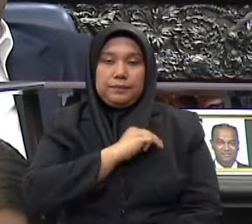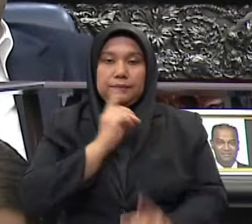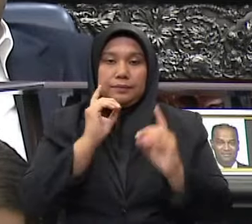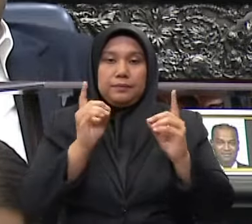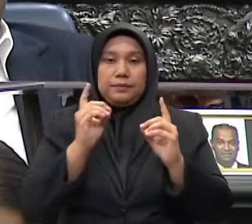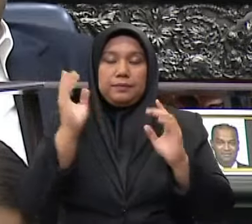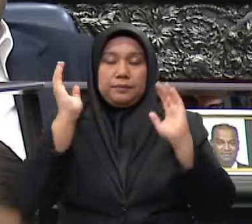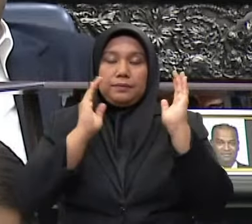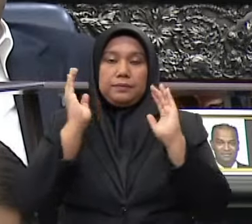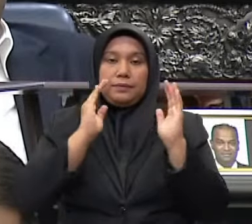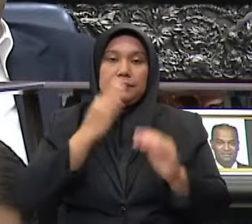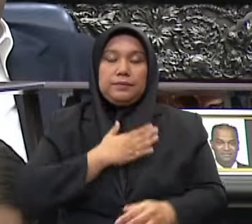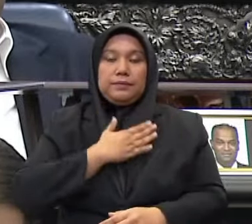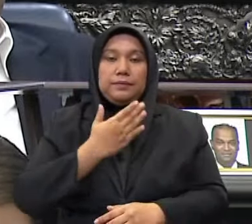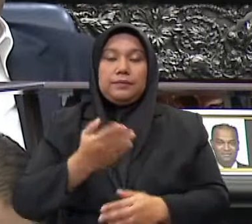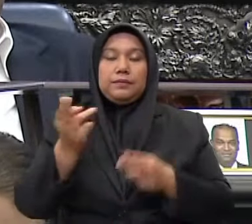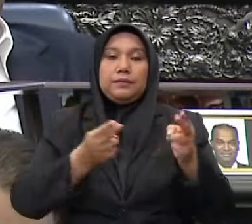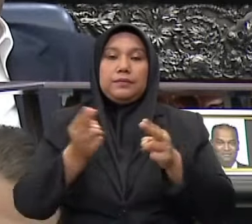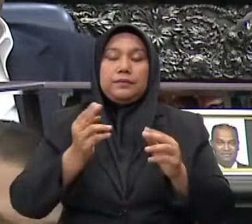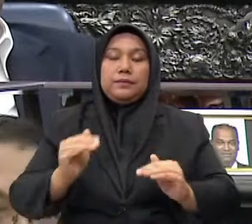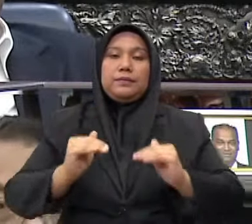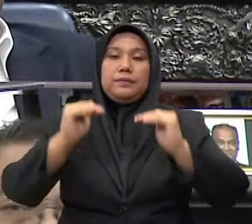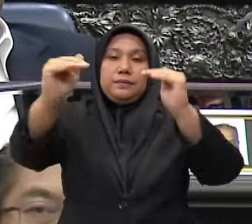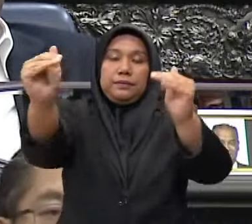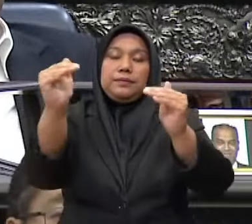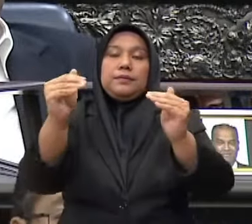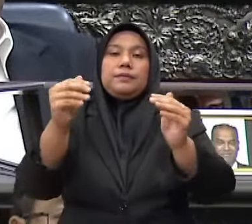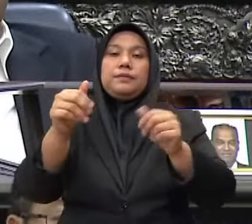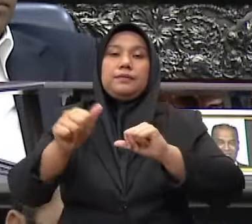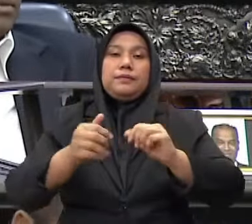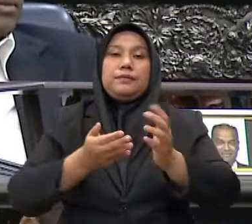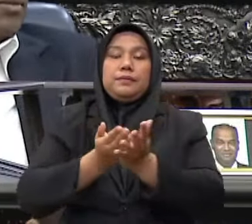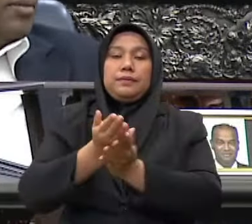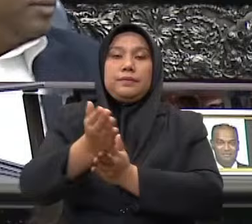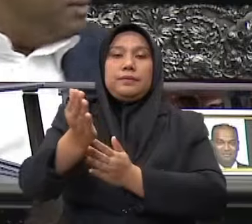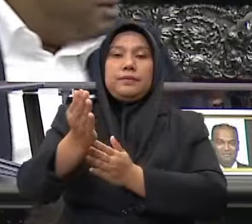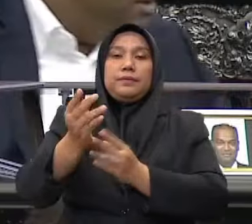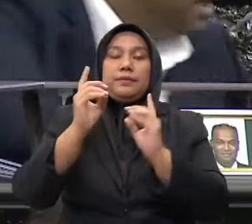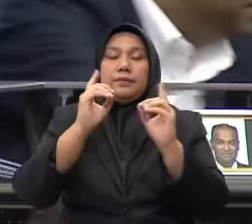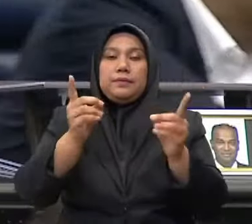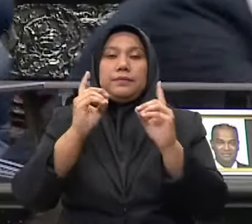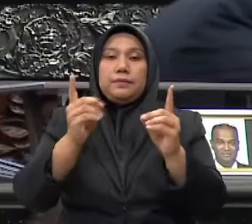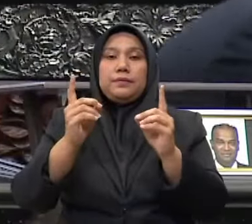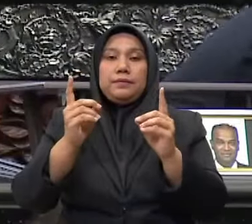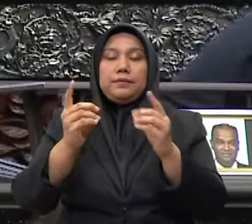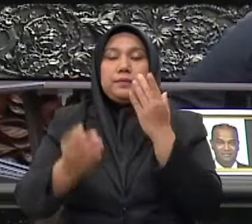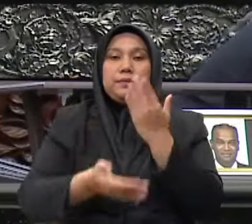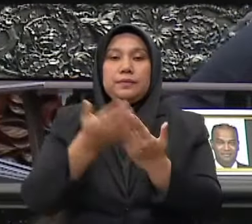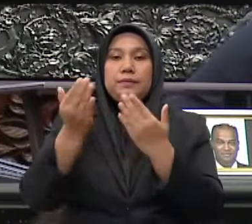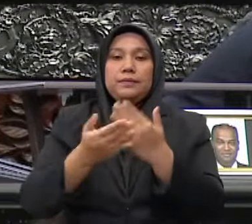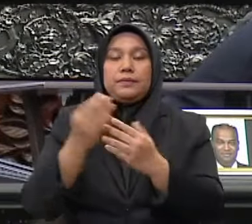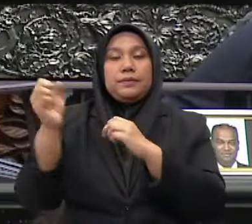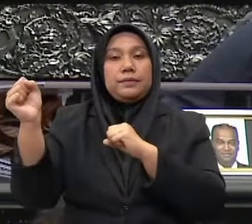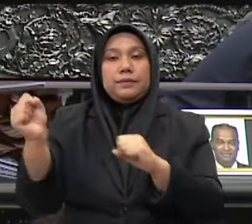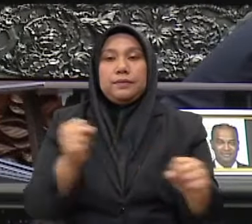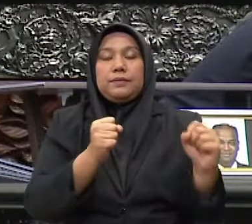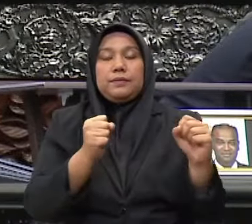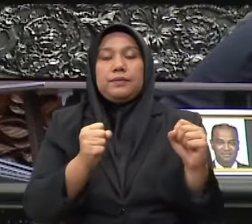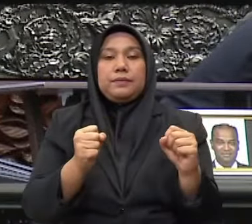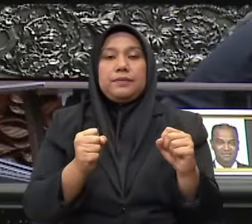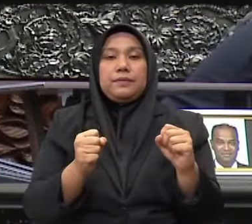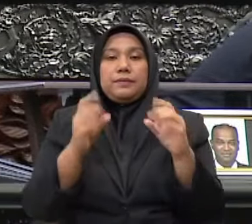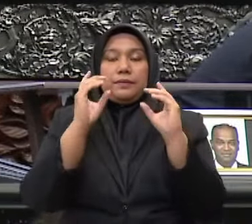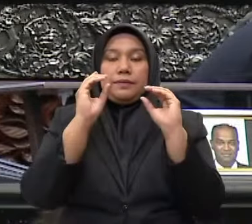sentiasa komited dalam usaha meningkatkan sses pendidikan melalui penyediaan prasarana dan kemudahan infrastruktur